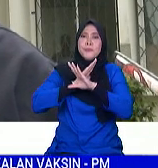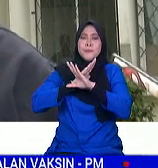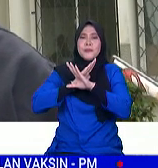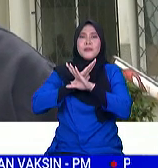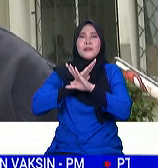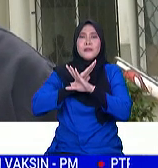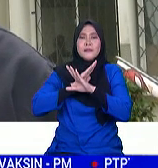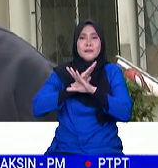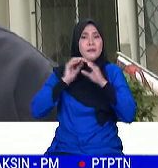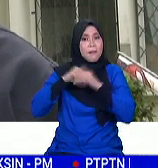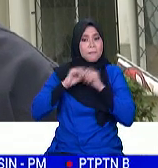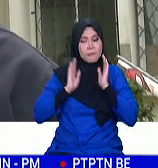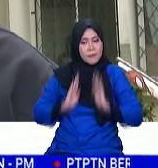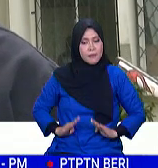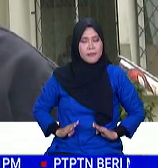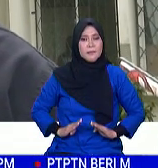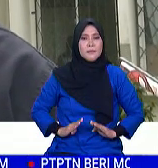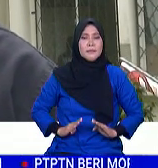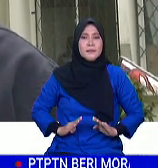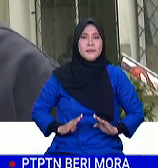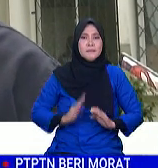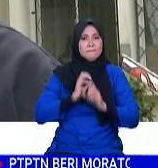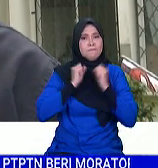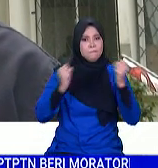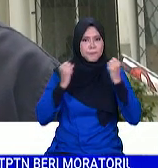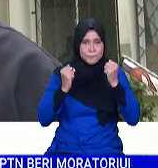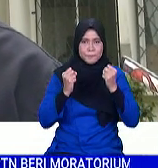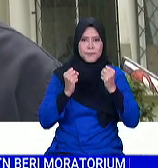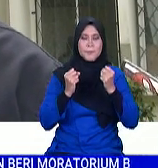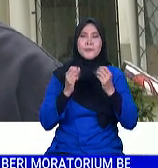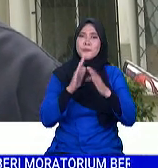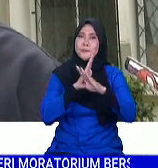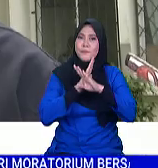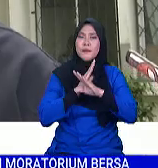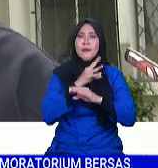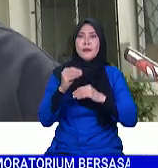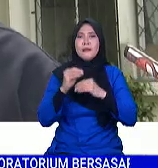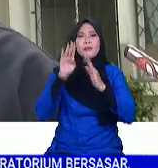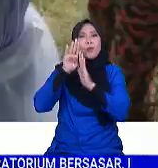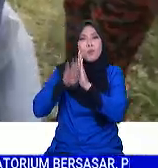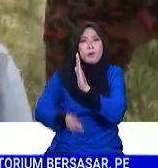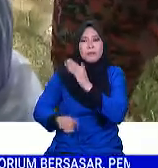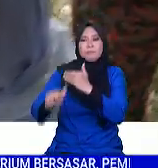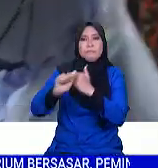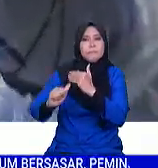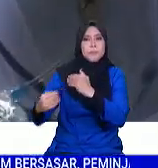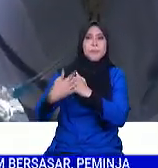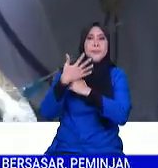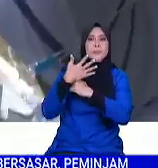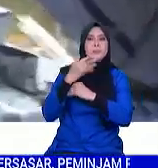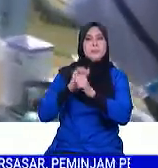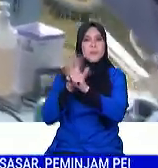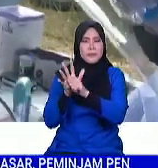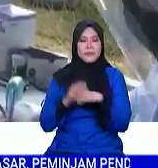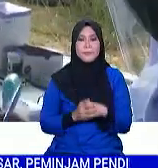dalam Badan yaitu kita punya community badan lebih mengurangkan risiko ancaman komik 19 ini William